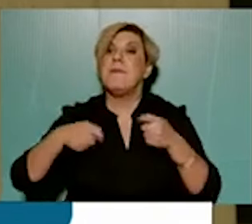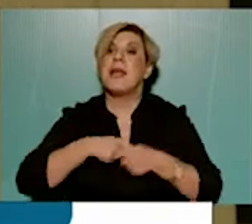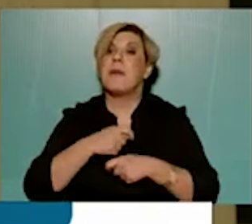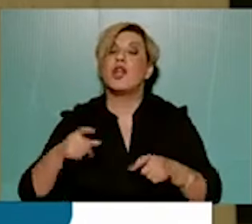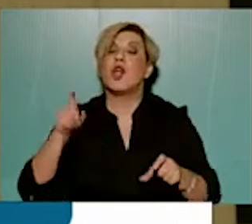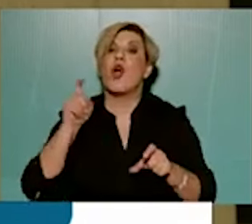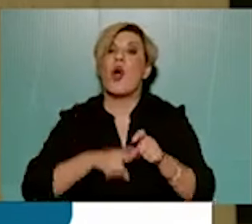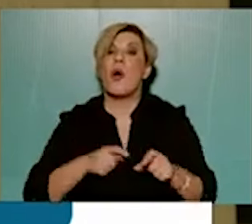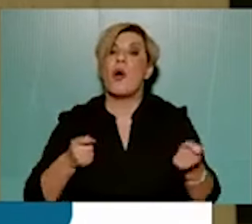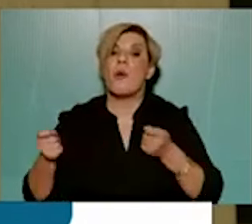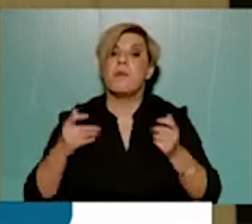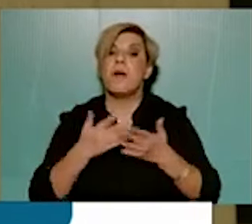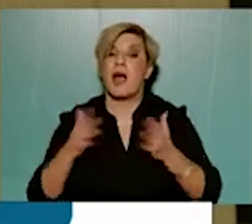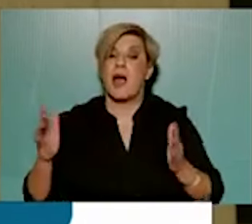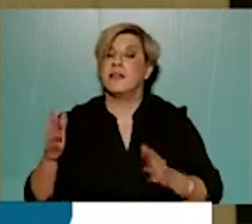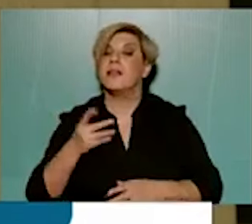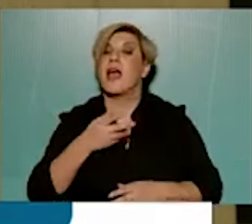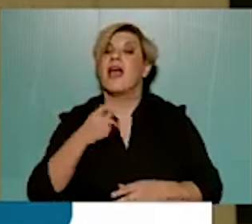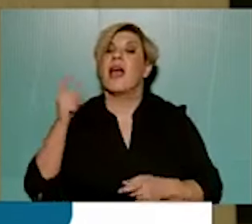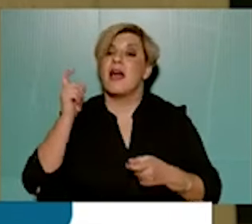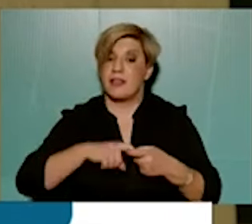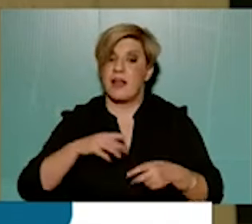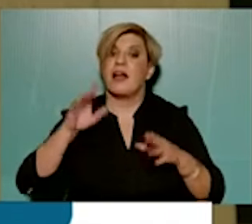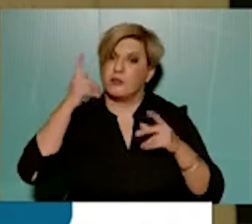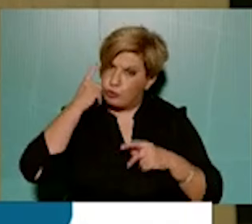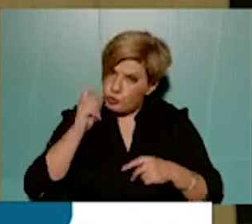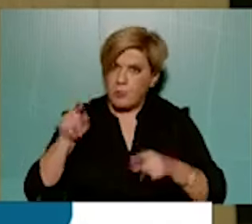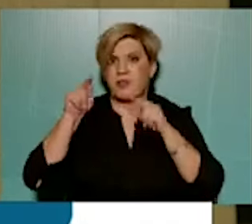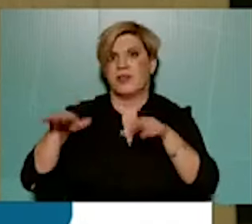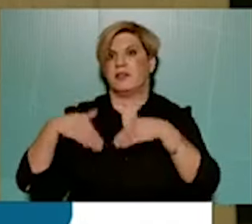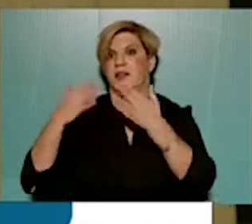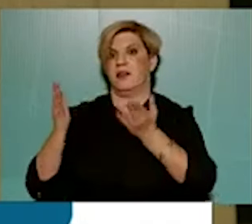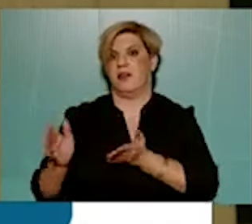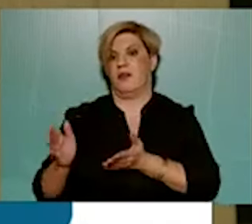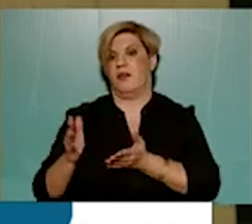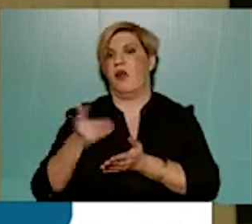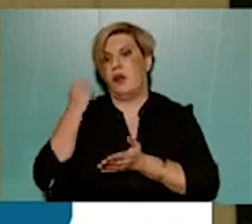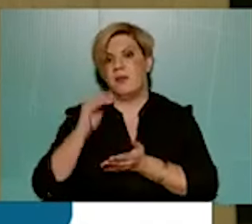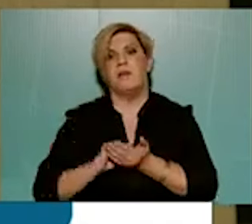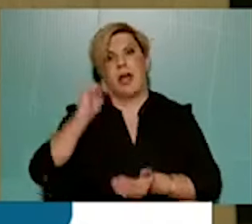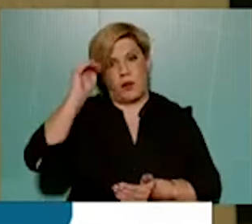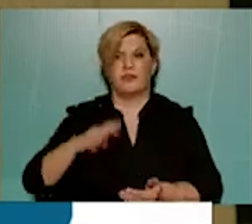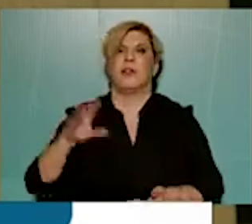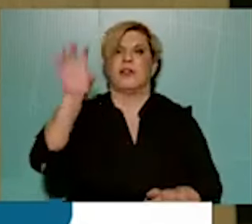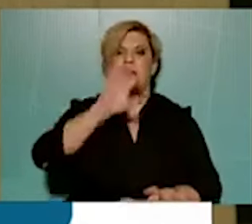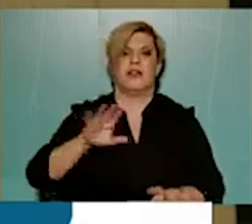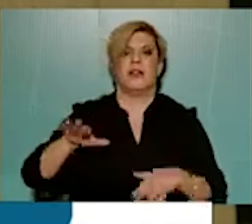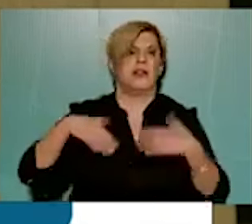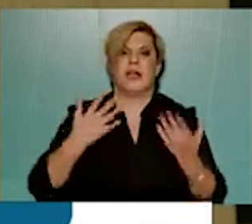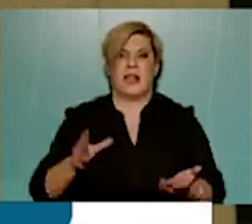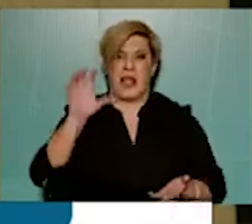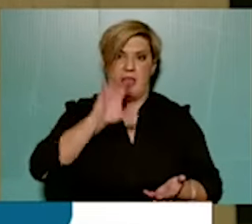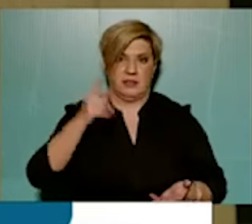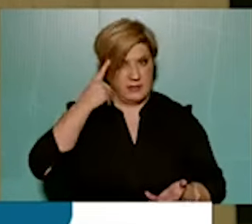όμιλοι, μεγάλες επιχειρήσεις που διαφημίζουν, αυτές είναι, το ξέρουμε, και όλοι μεγαλώσαμε με τη ΔΕΘ, τι είναι πλέον η